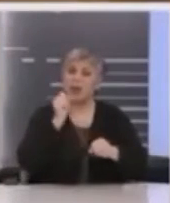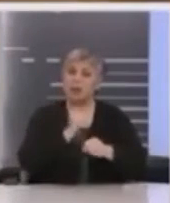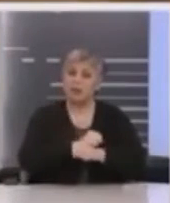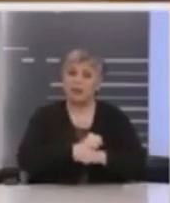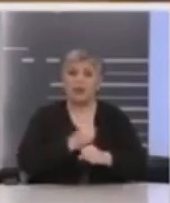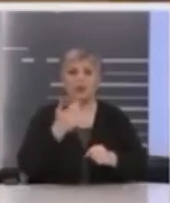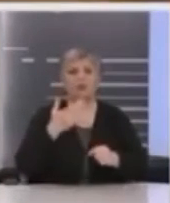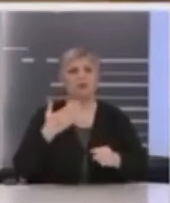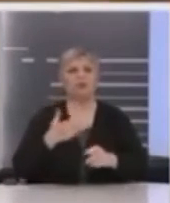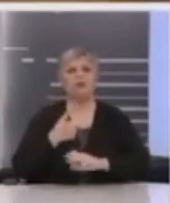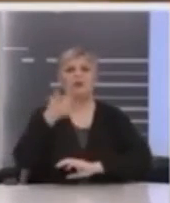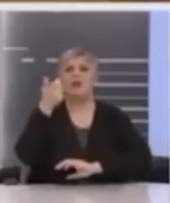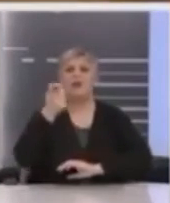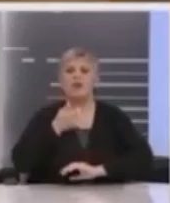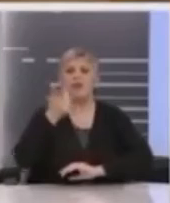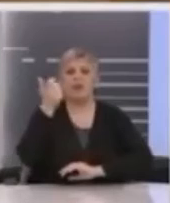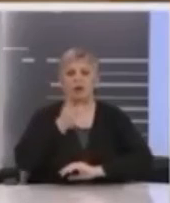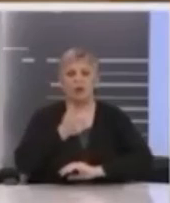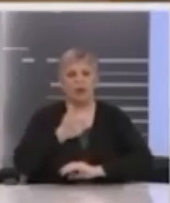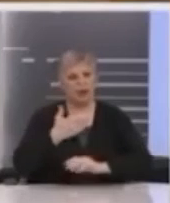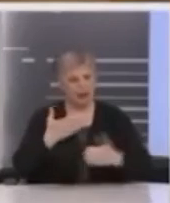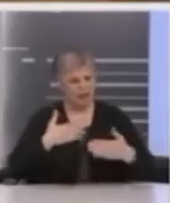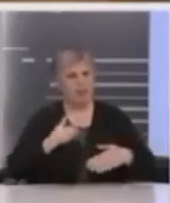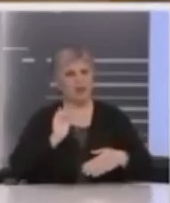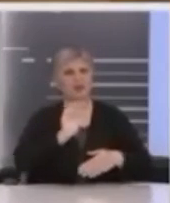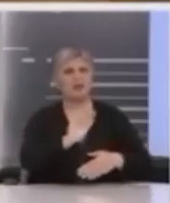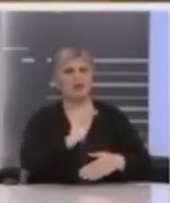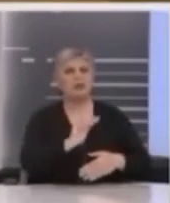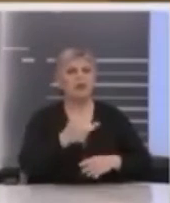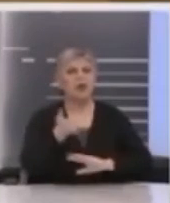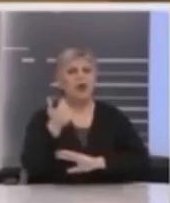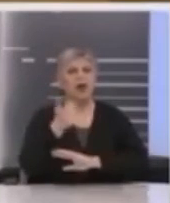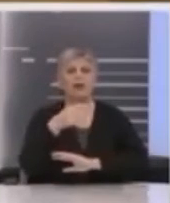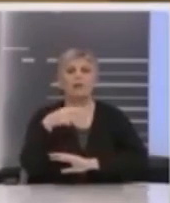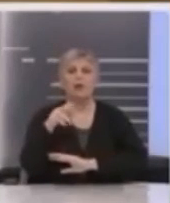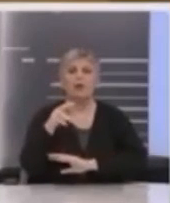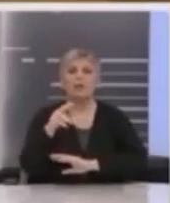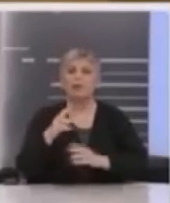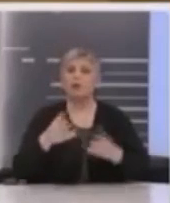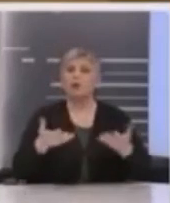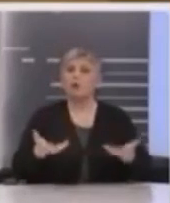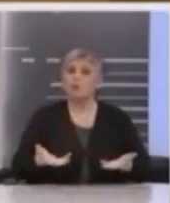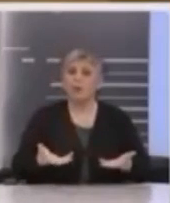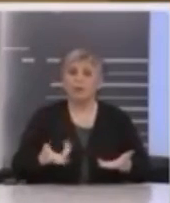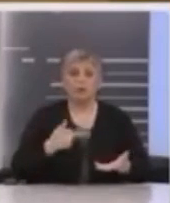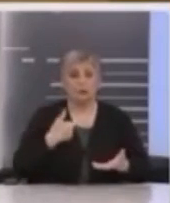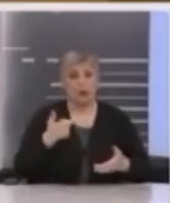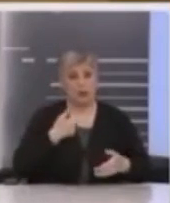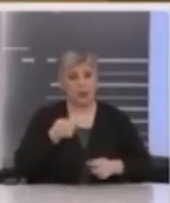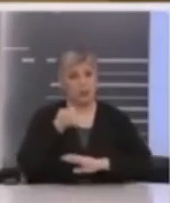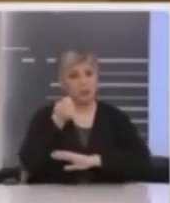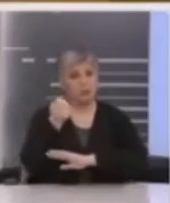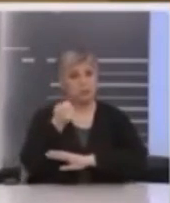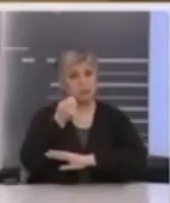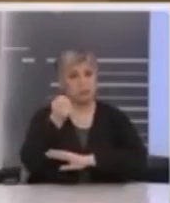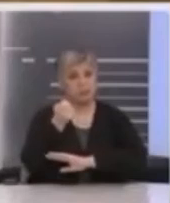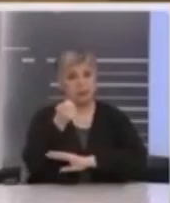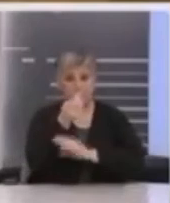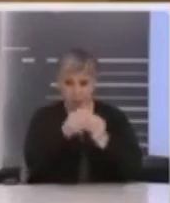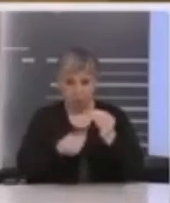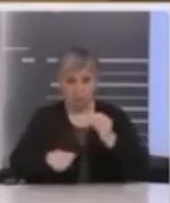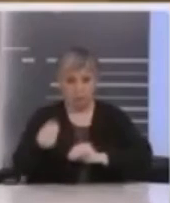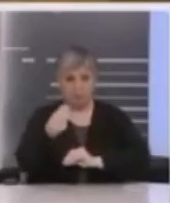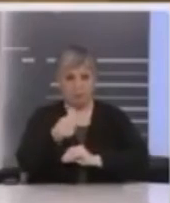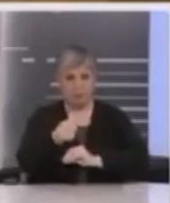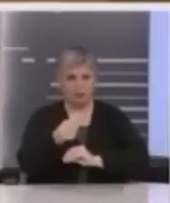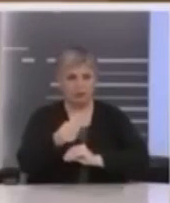τι επιτοκιακό κόστος? Με τι επίπτωση στη βιωσιμότητα του χρέους? Και επίσης κάτι ακόμη το